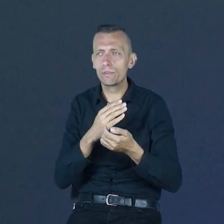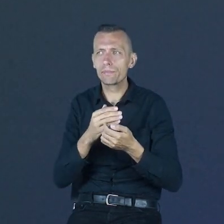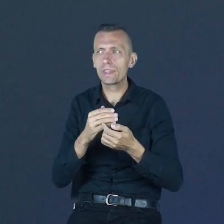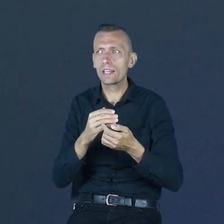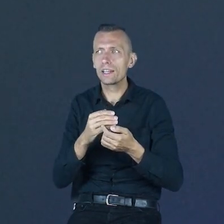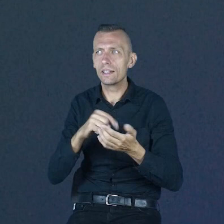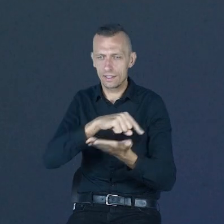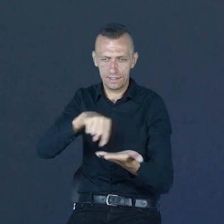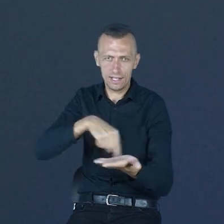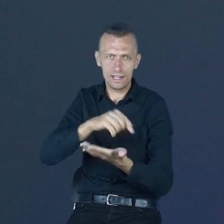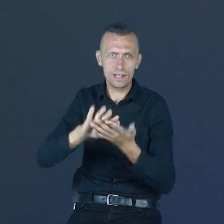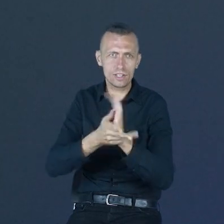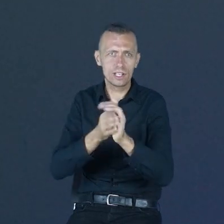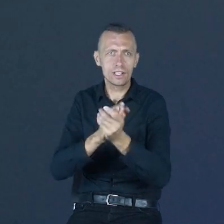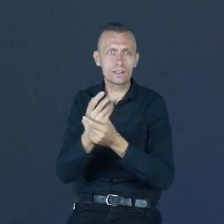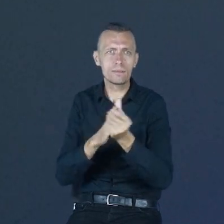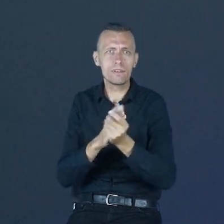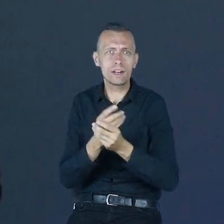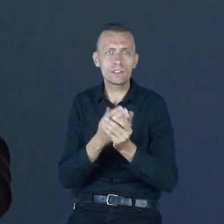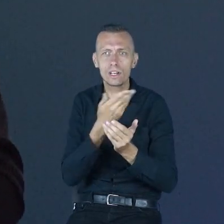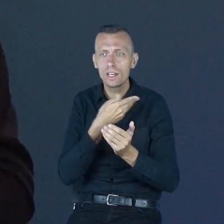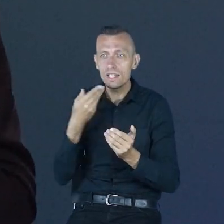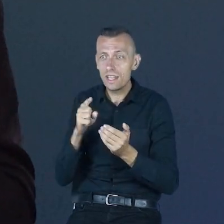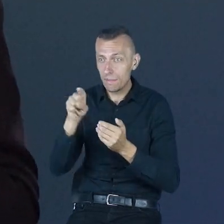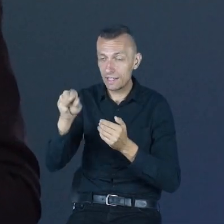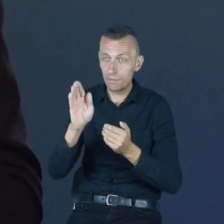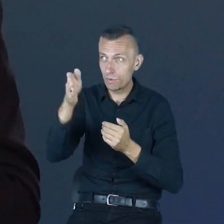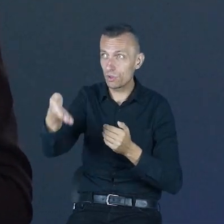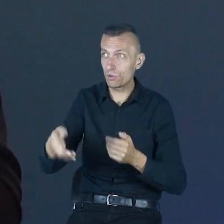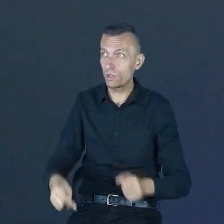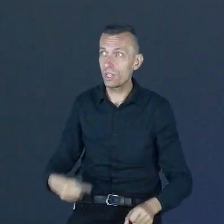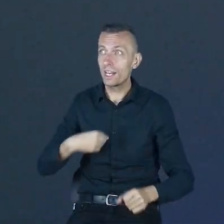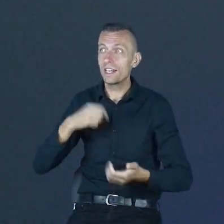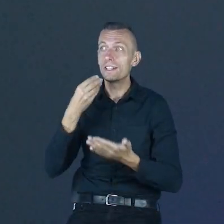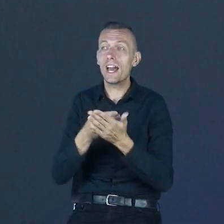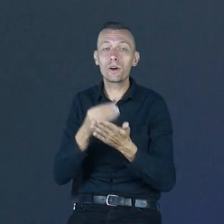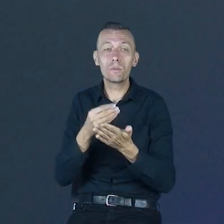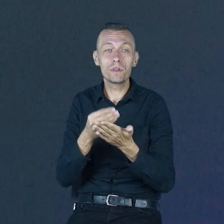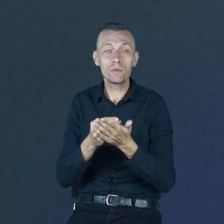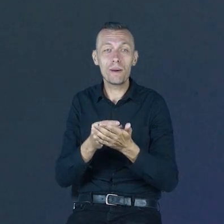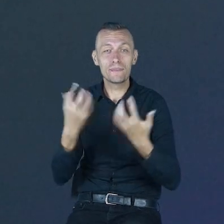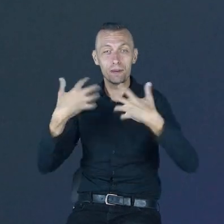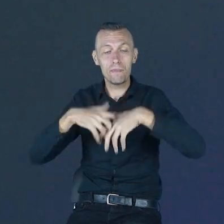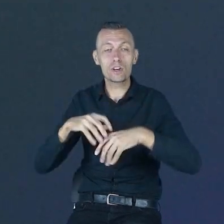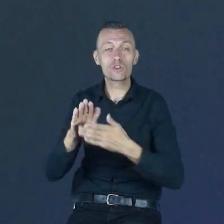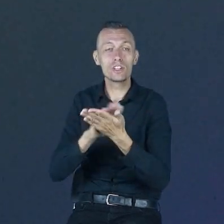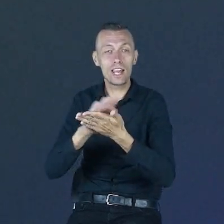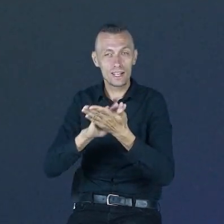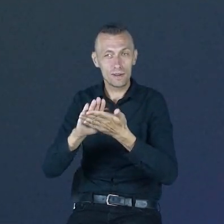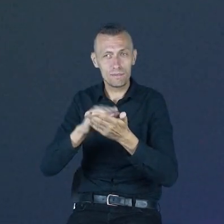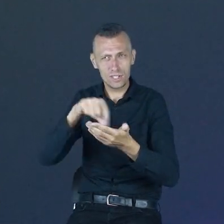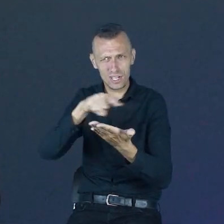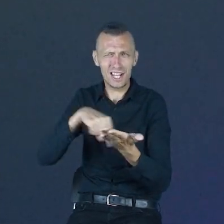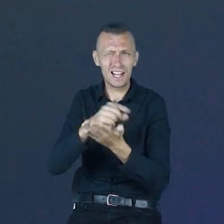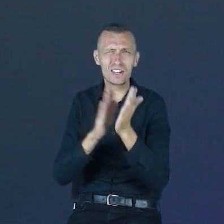Kupiłem ostatnio zmywarkę po 30 latach małżeństwa. Chwała Bogu. Halleluja. Nie trzeba będzie podejmować decyzji, wybierać między